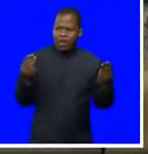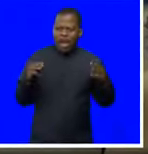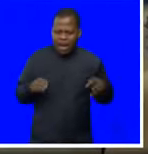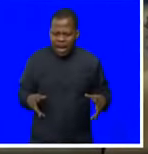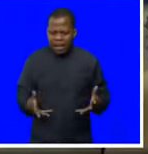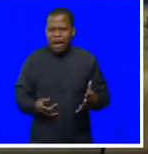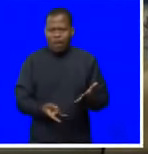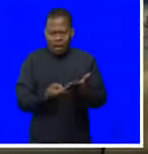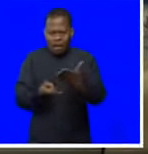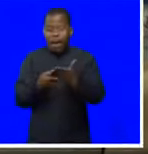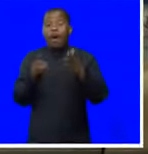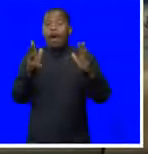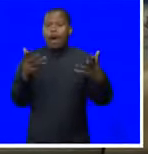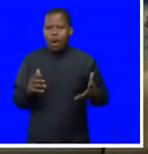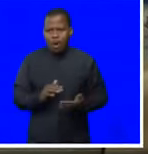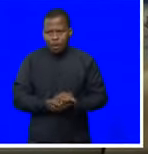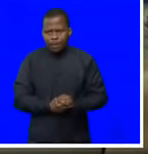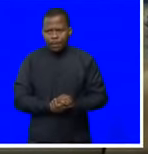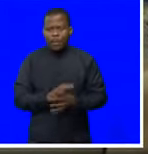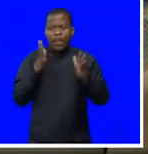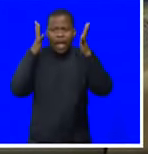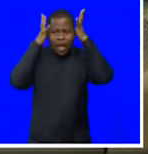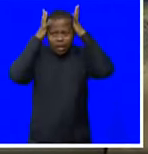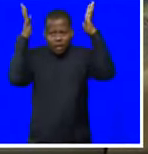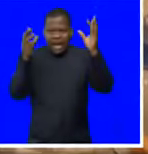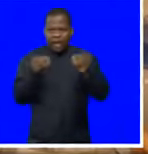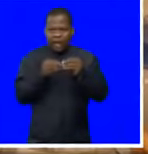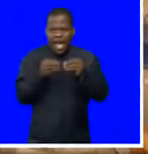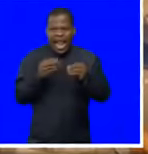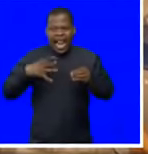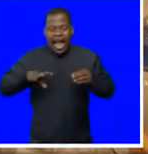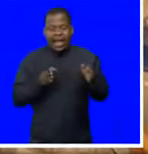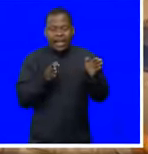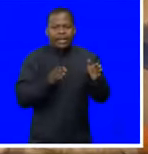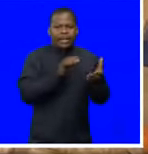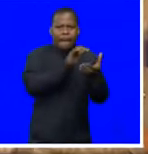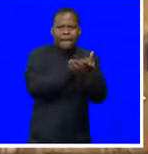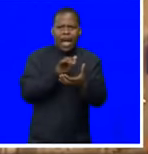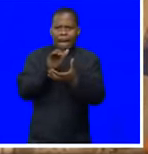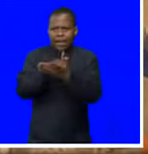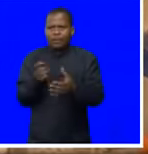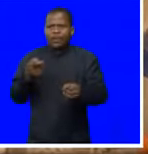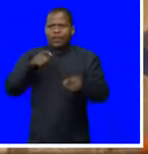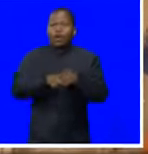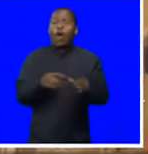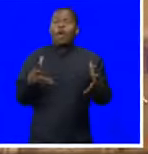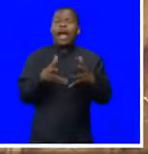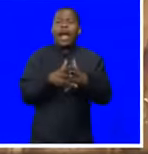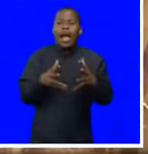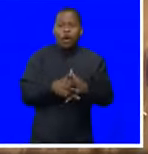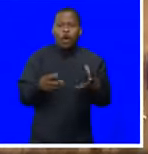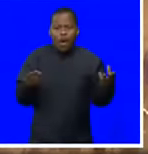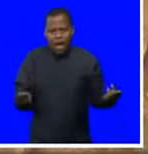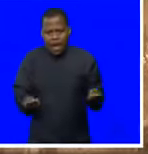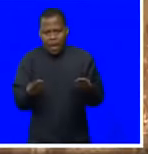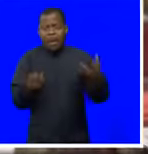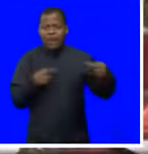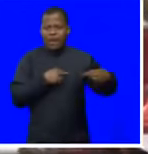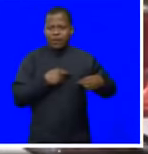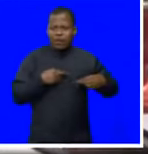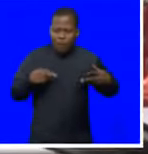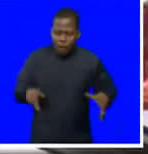Lipange Swatini Bank ngekubambisana naletinye tinhlangothi lihlangene nebalimi besifundza saselibonjeni kutobukisana